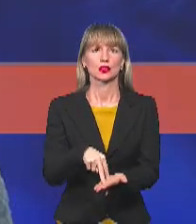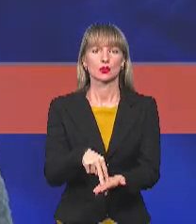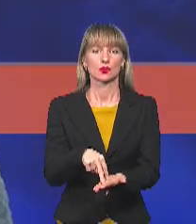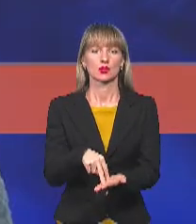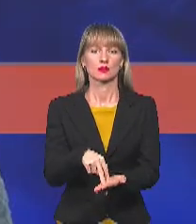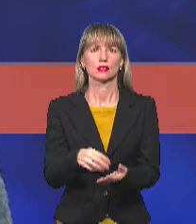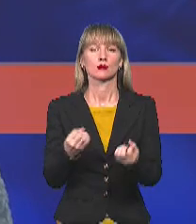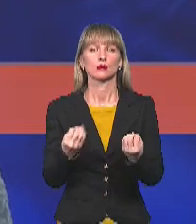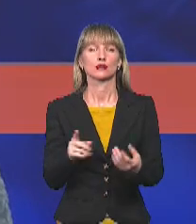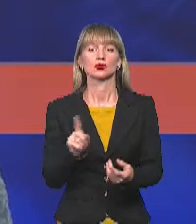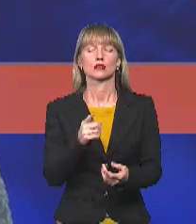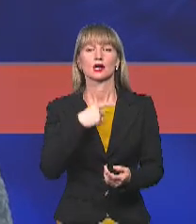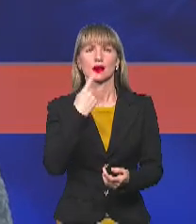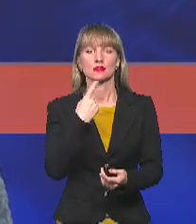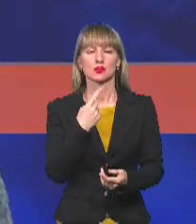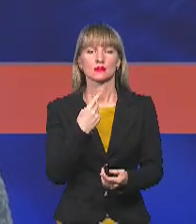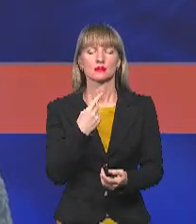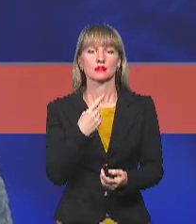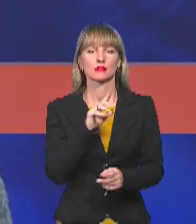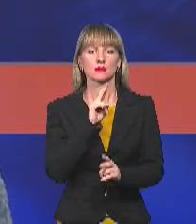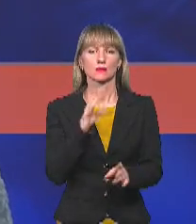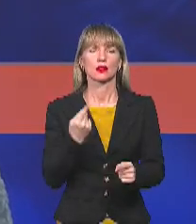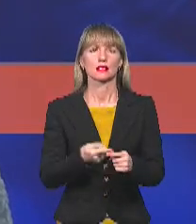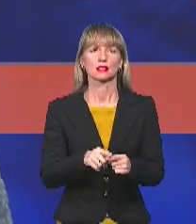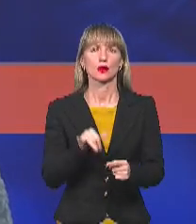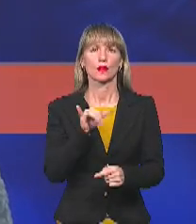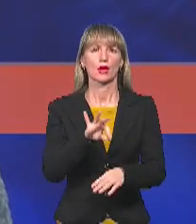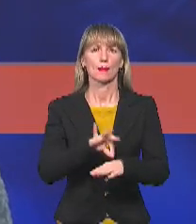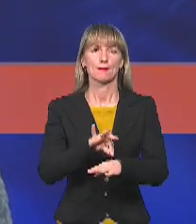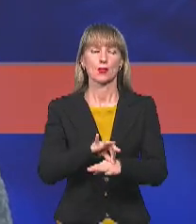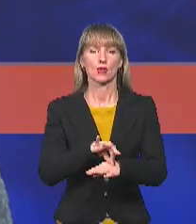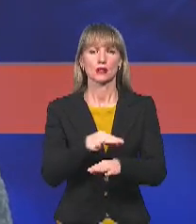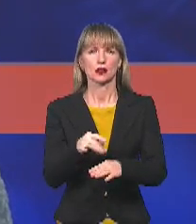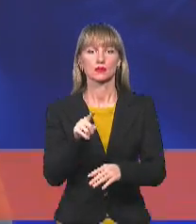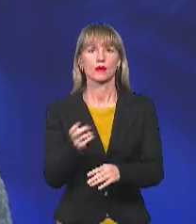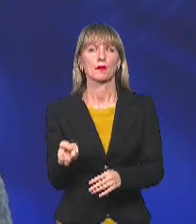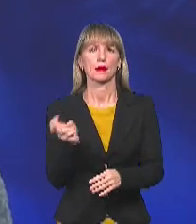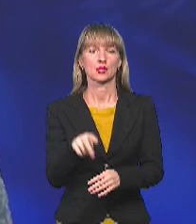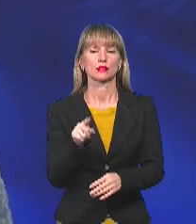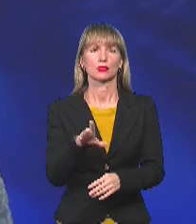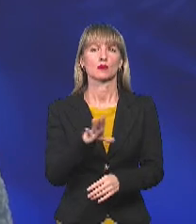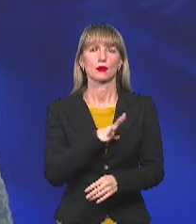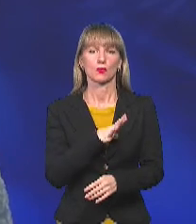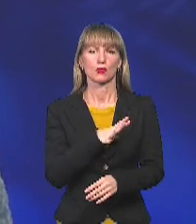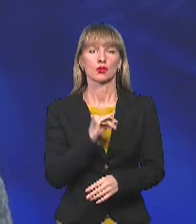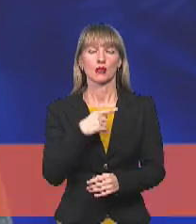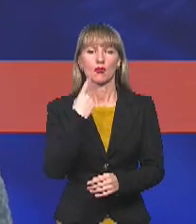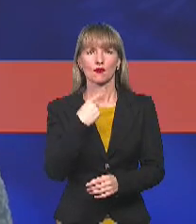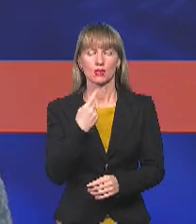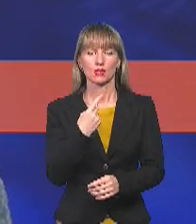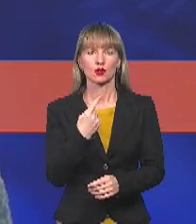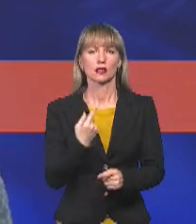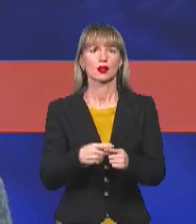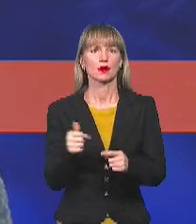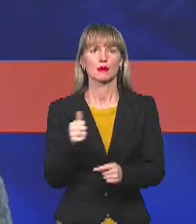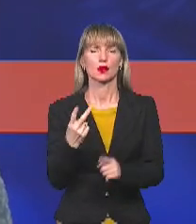стоять просто і щось сказати не будуть. Це якось в них болить. Тому вони прийшли, і тому вони там були і висловлювались. Це